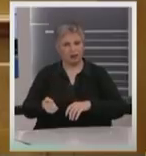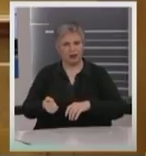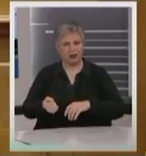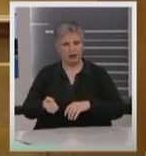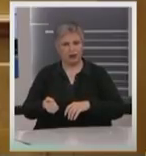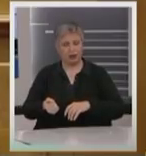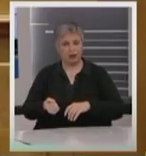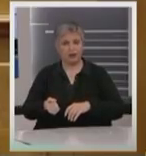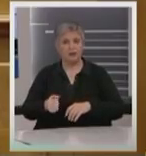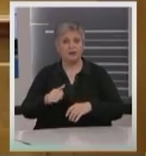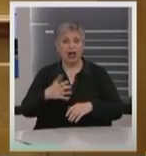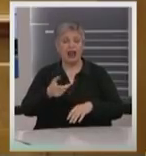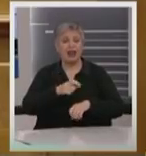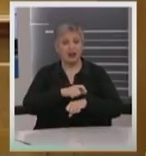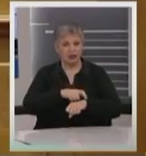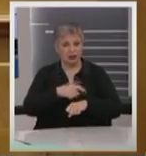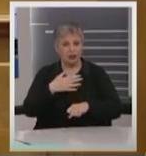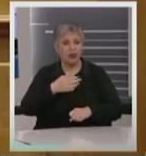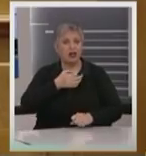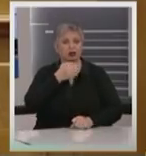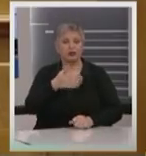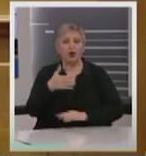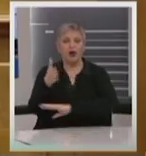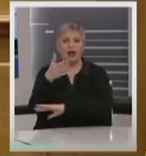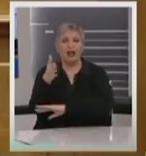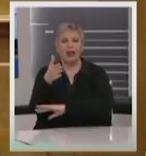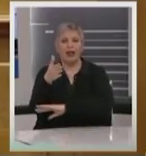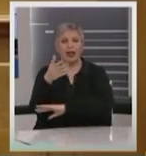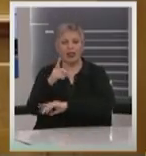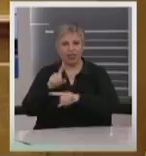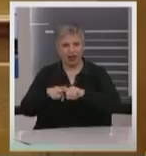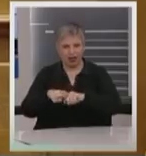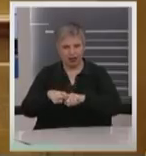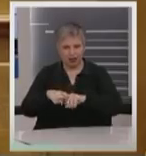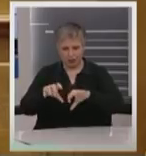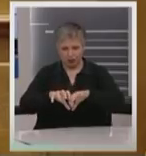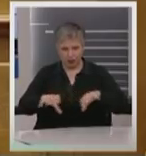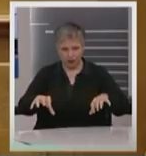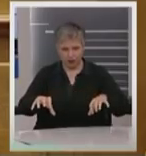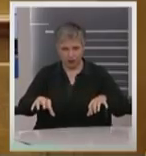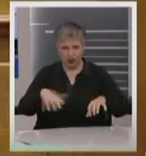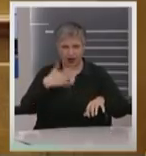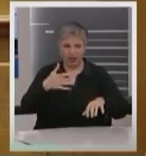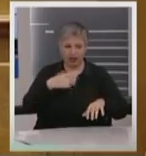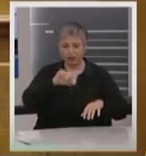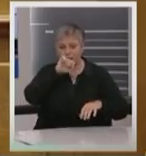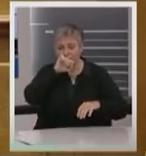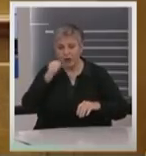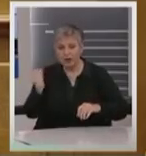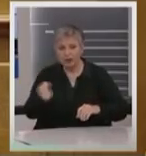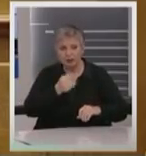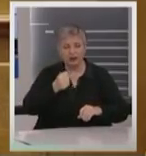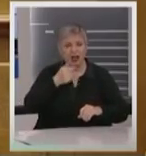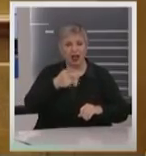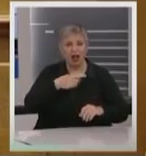υπάρχουν, κύριε Τσίπρα, θα σας το ξαναπώ, δύο Ελλάδες. Οι πατριώτες και οι γερμανοτσολιάδες, οι